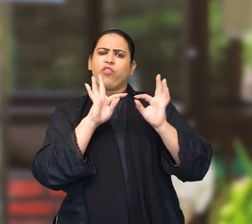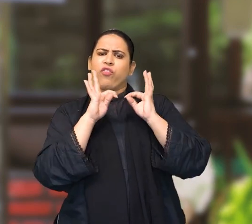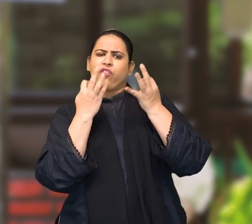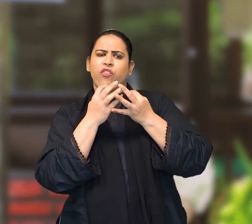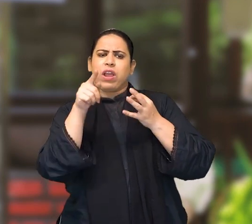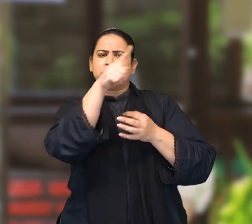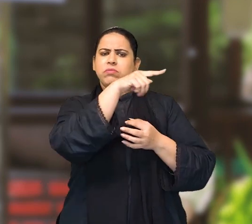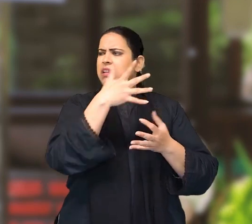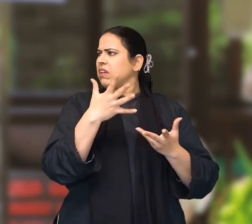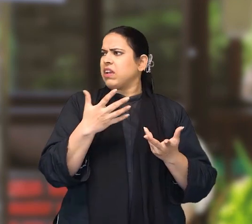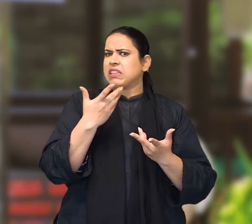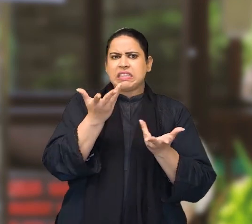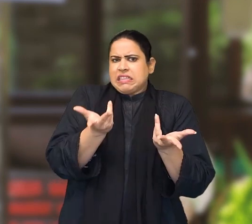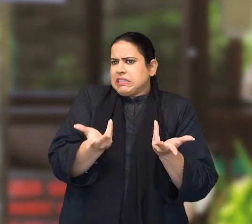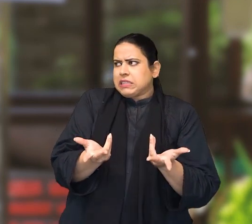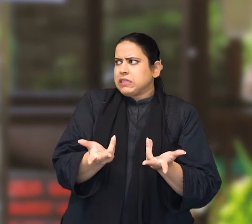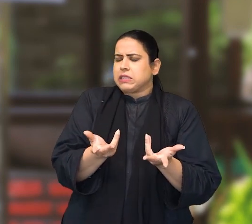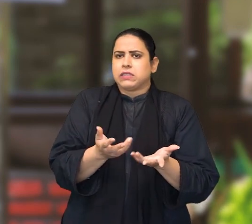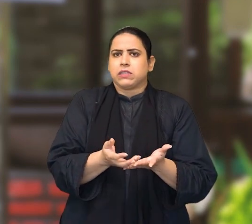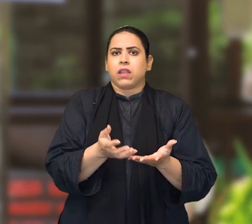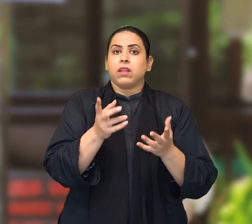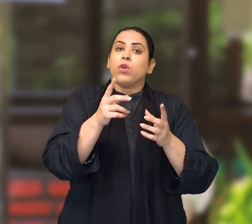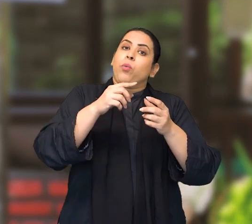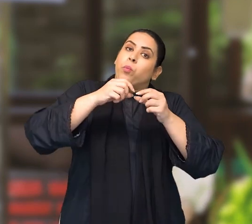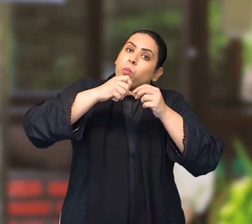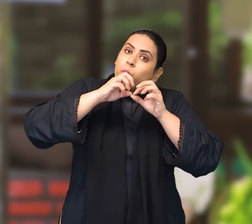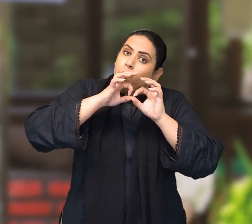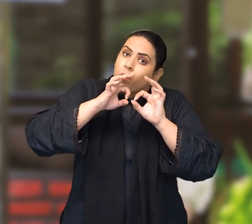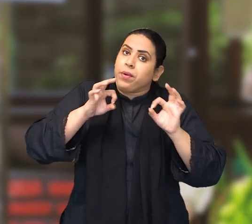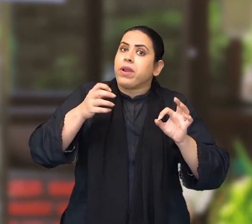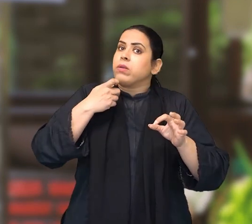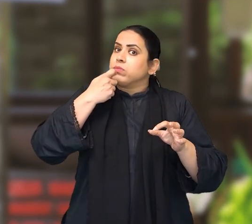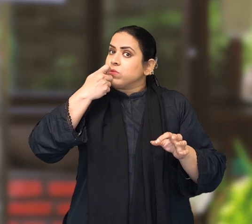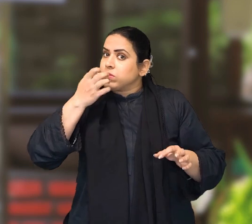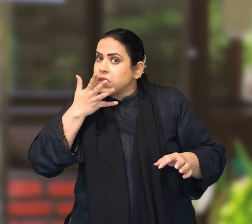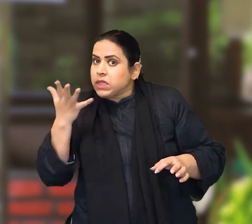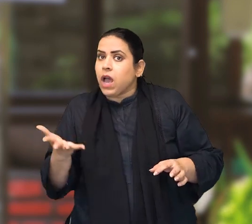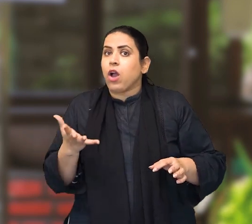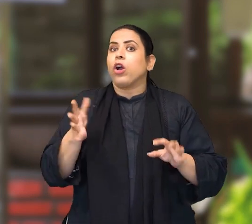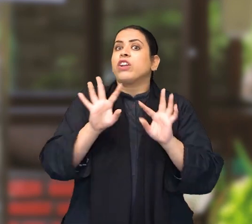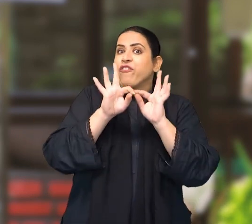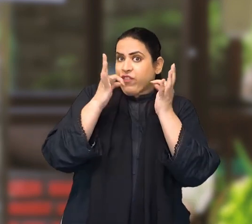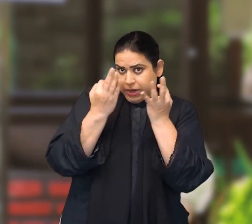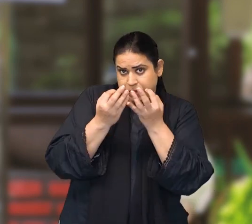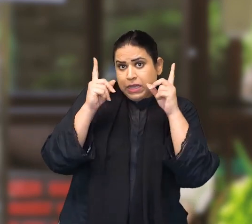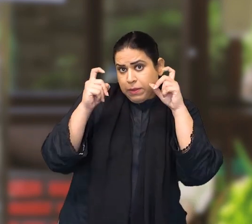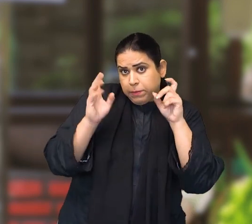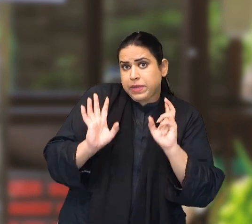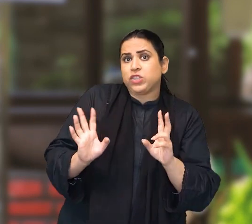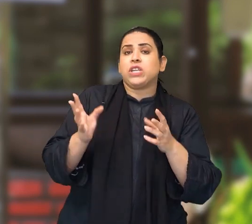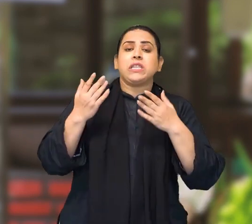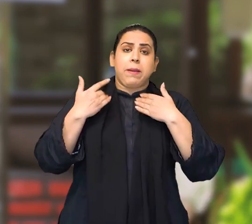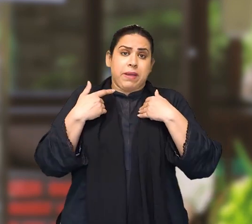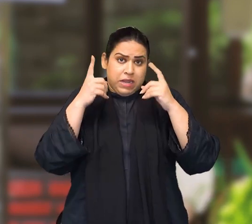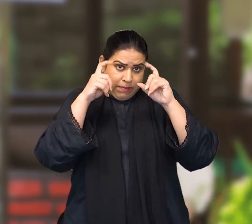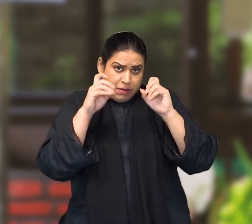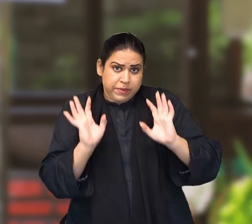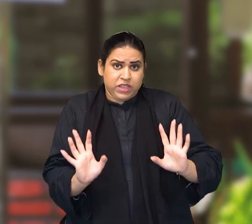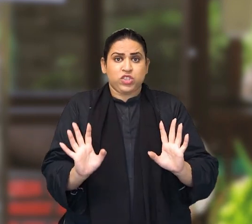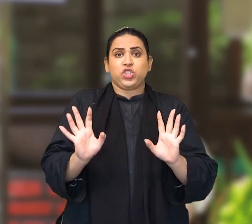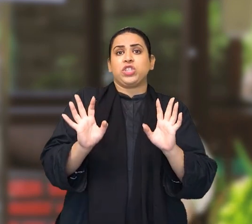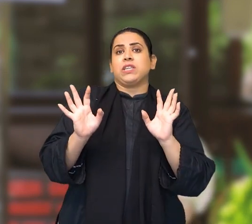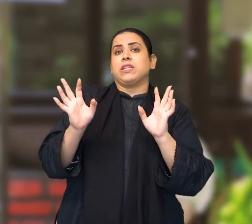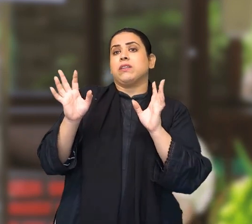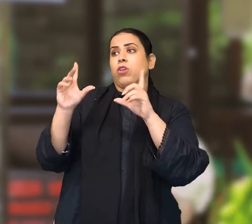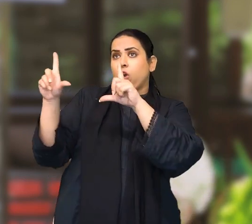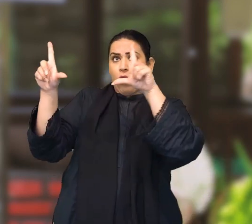families who want to see the full lengths, और उसको देखने के लिए भी ज़रूरी होता है कि just meet them. And I think